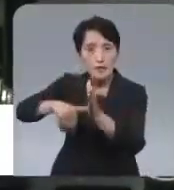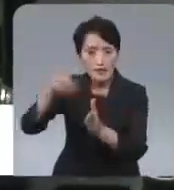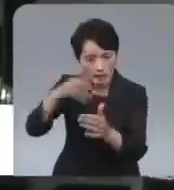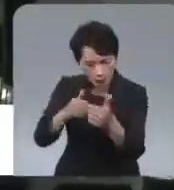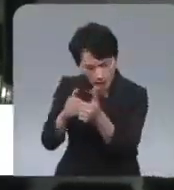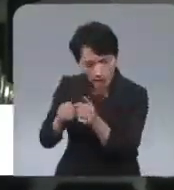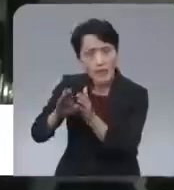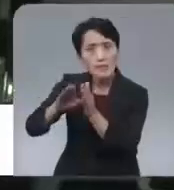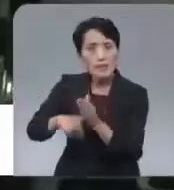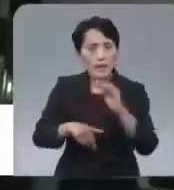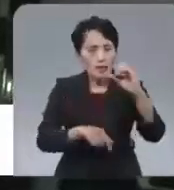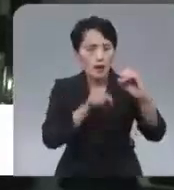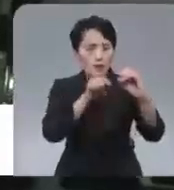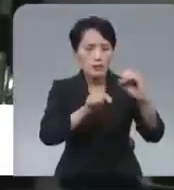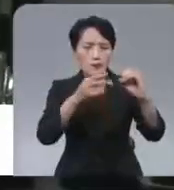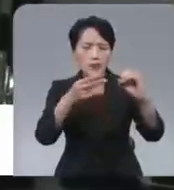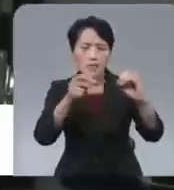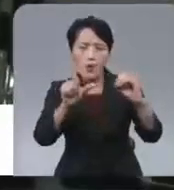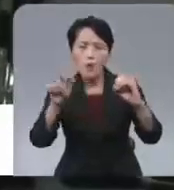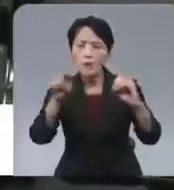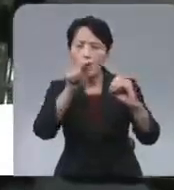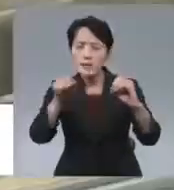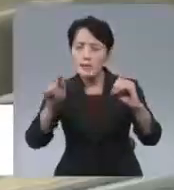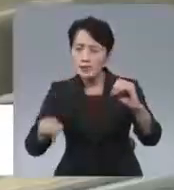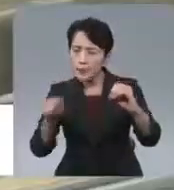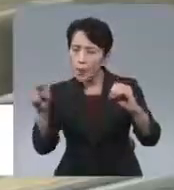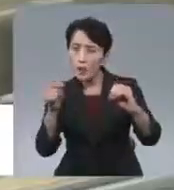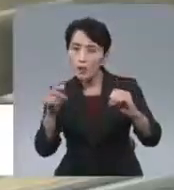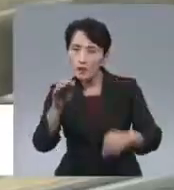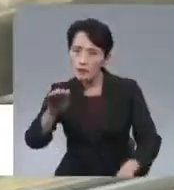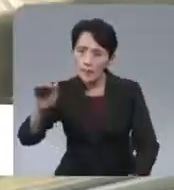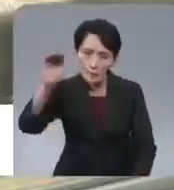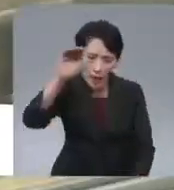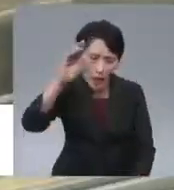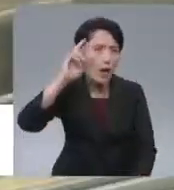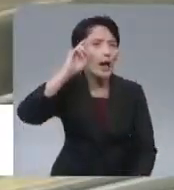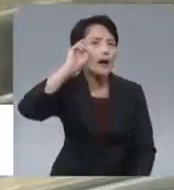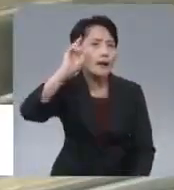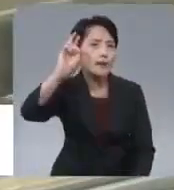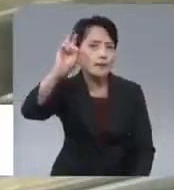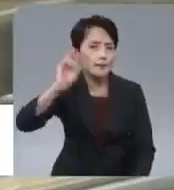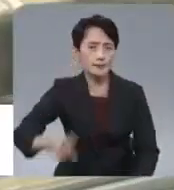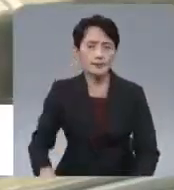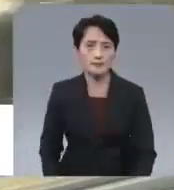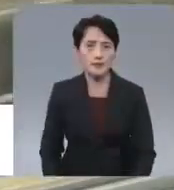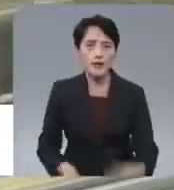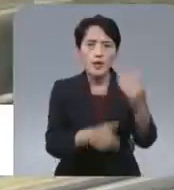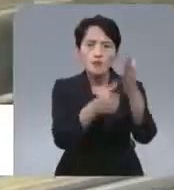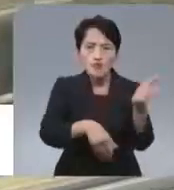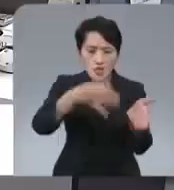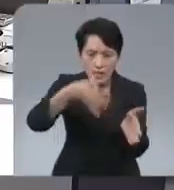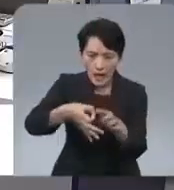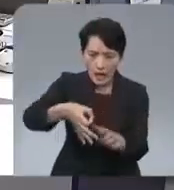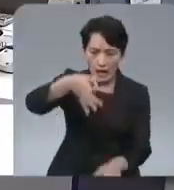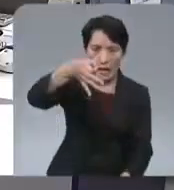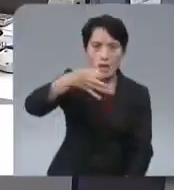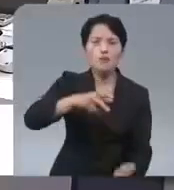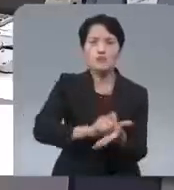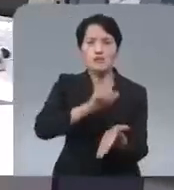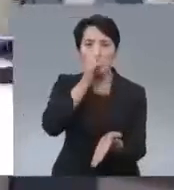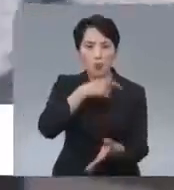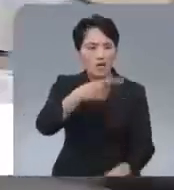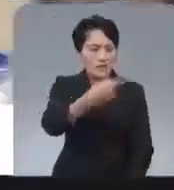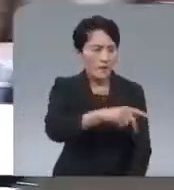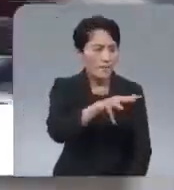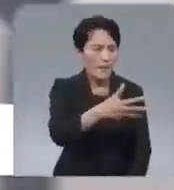отечественной экономике улучшается если нынешняя тенденция сохранится в ноябре может быть рассмотрен вопрос о повышении ставки между